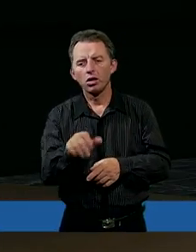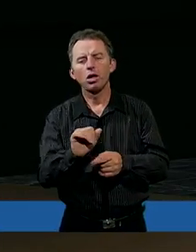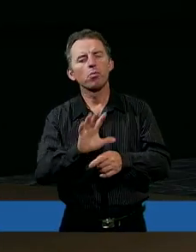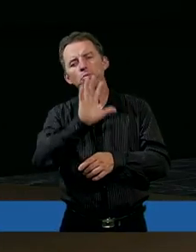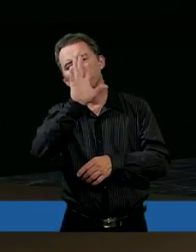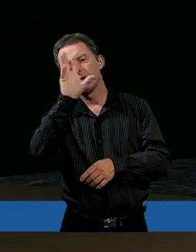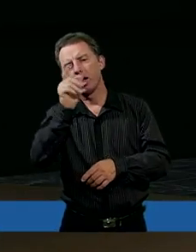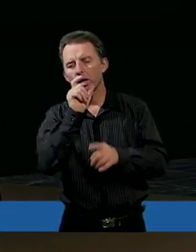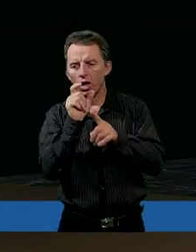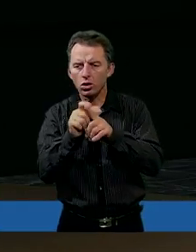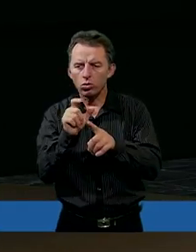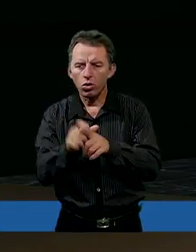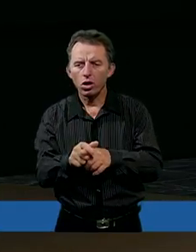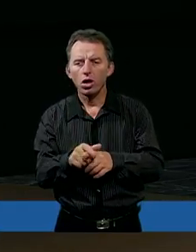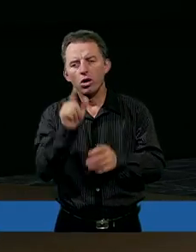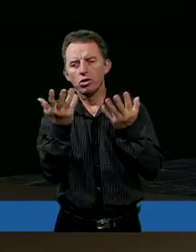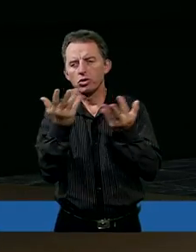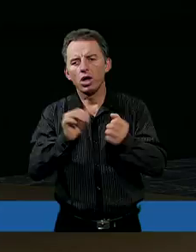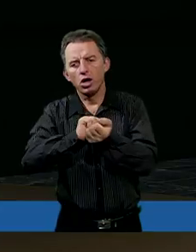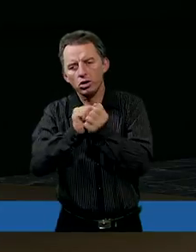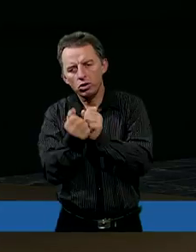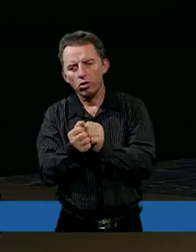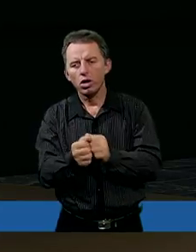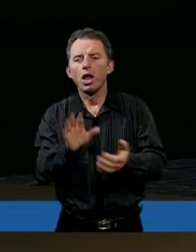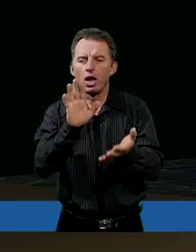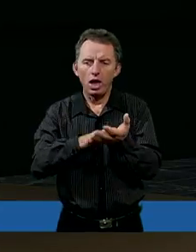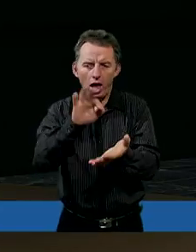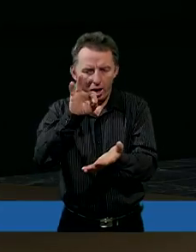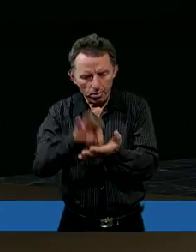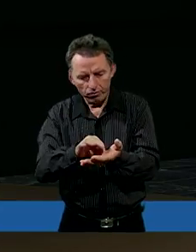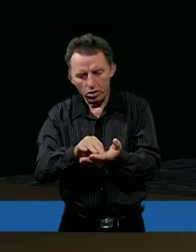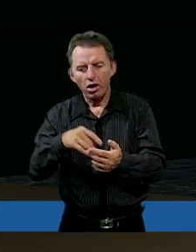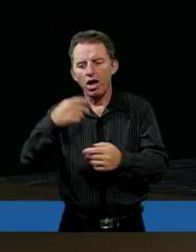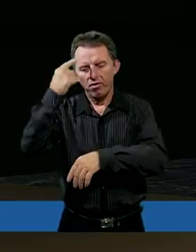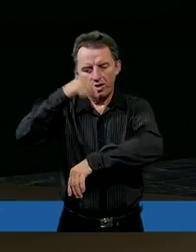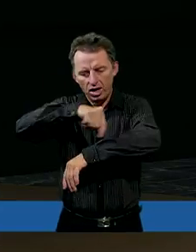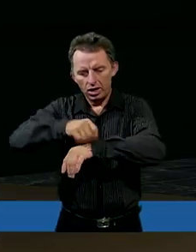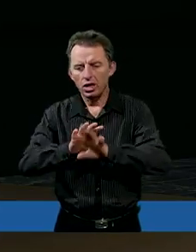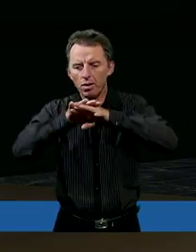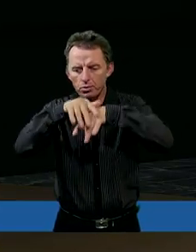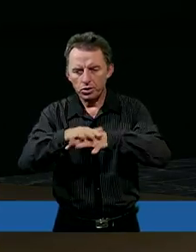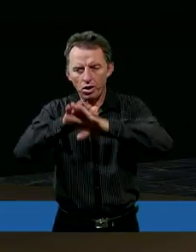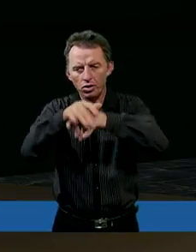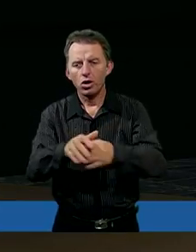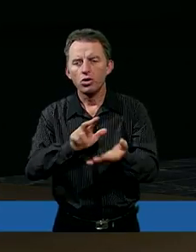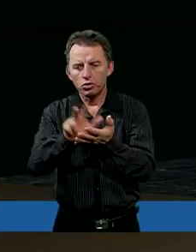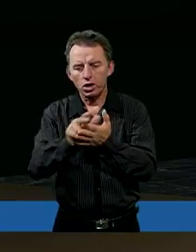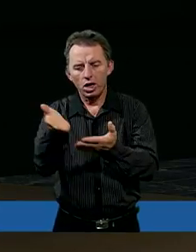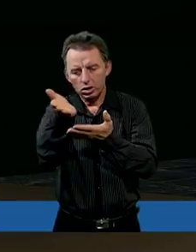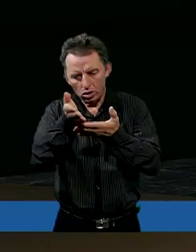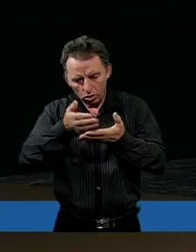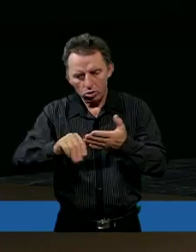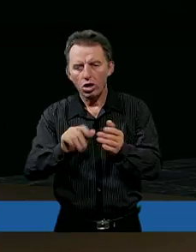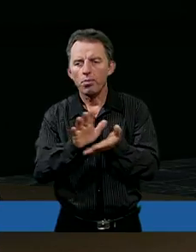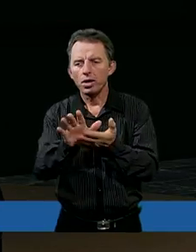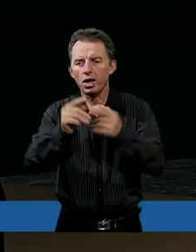te przepiękne słowa, może one się gdzieś jeszcze, na pewno będą się w lekcji przewijać naszych, ale ten z 13 rozdziału 15